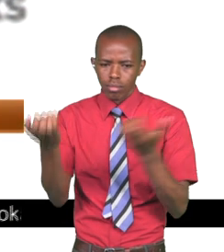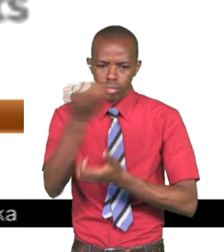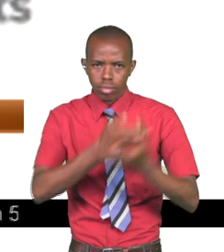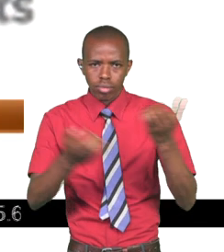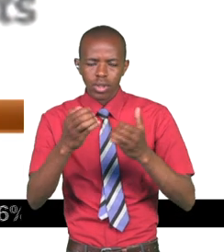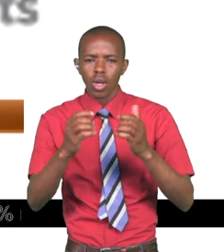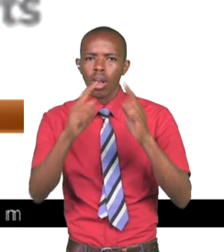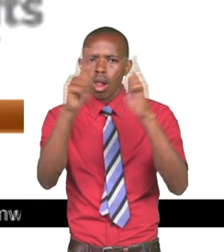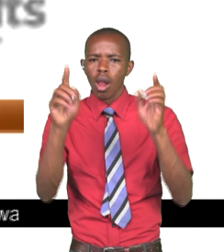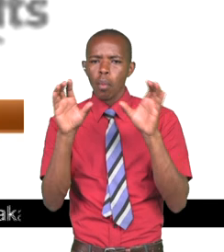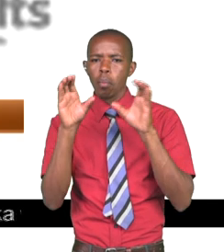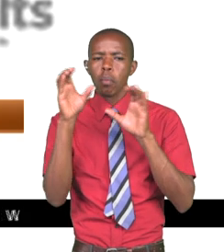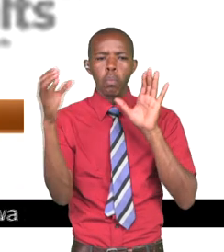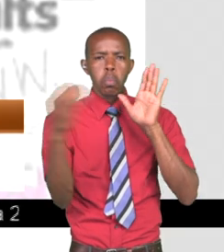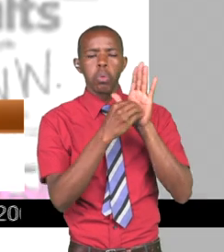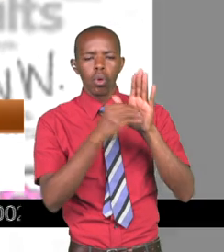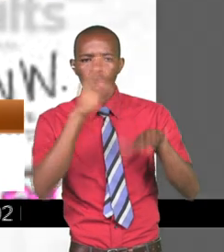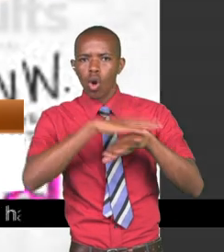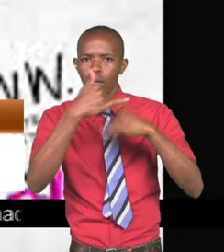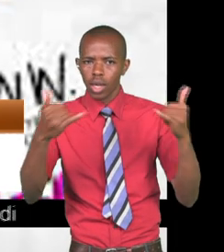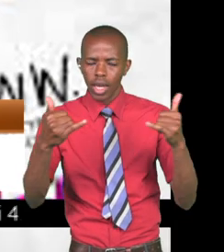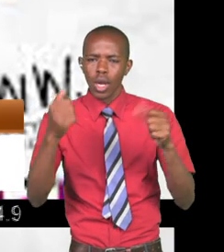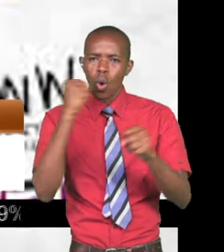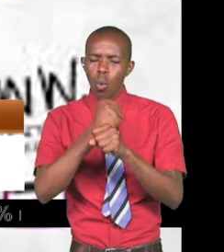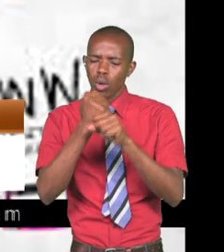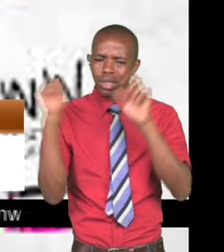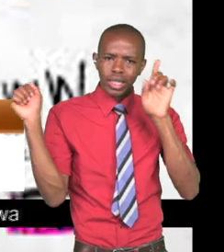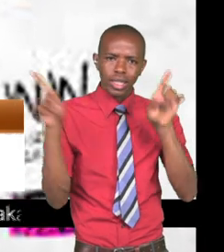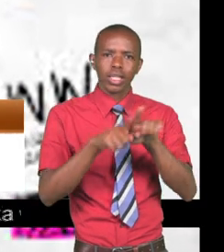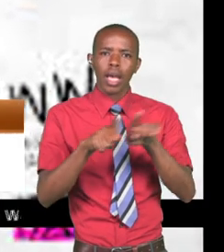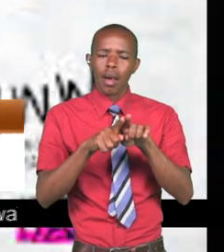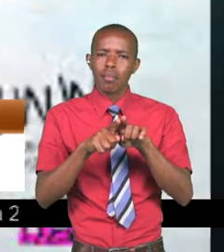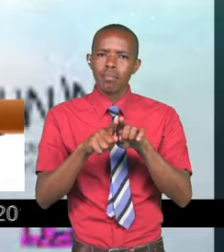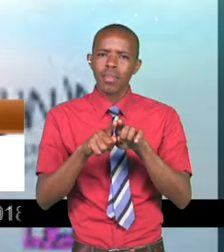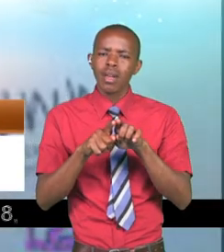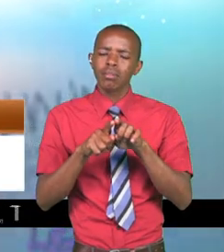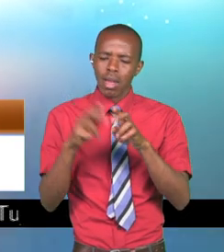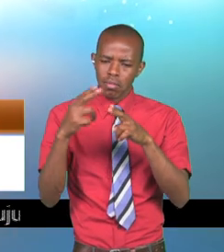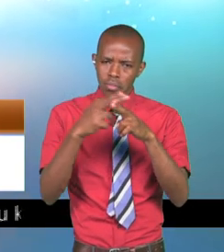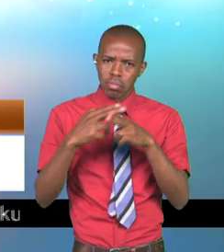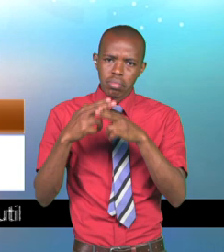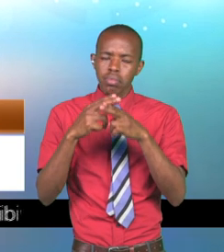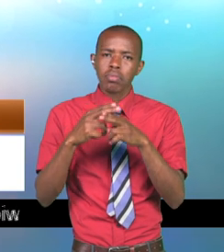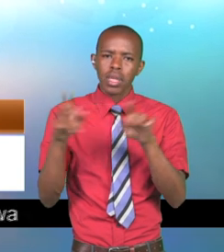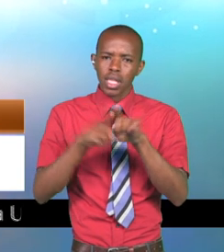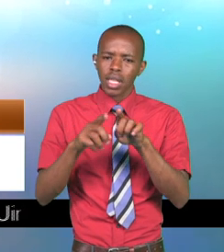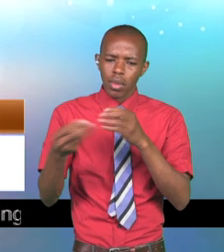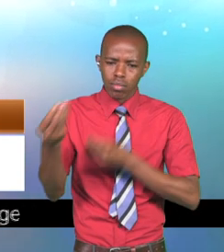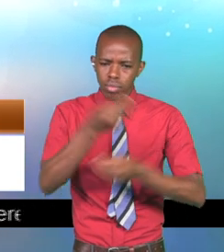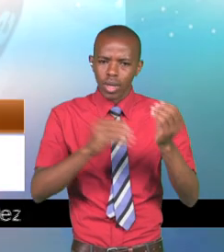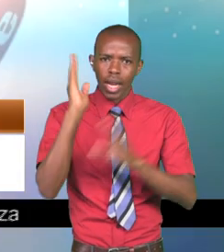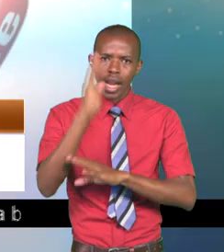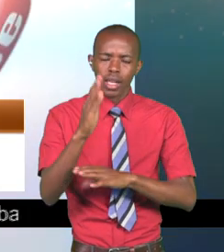wa mabango pale mtandaoni. Kwa hivyo kazi sawia inafaa kutiliwa manani kama kwenye uuzaji wa bidhaa wa moja kwa